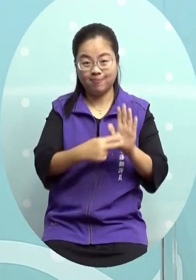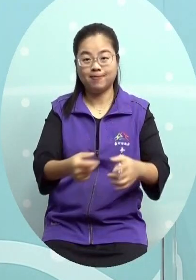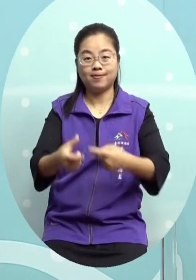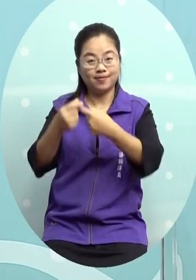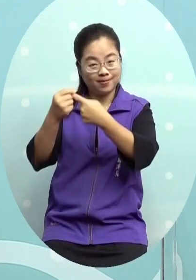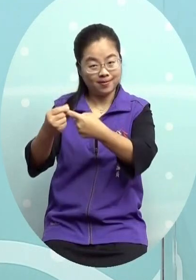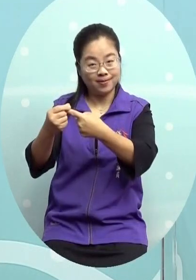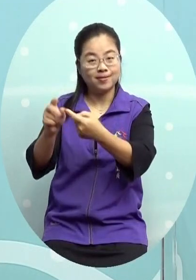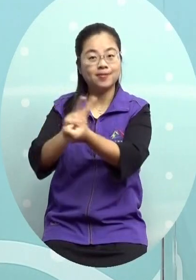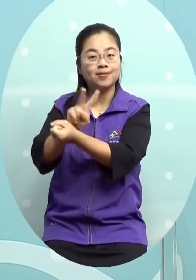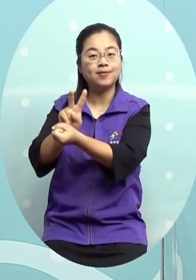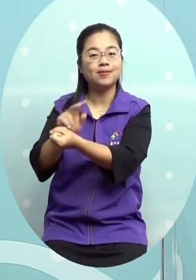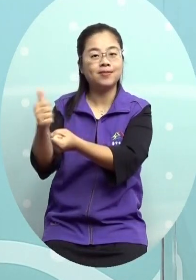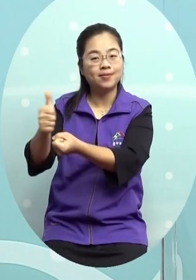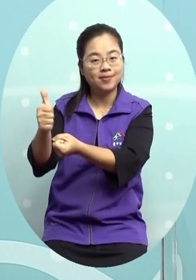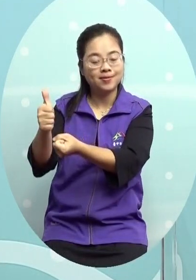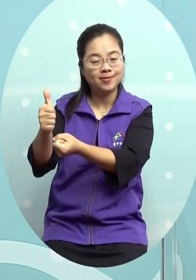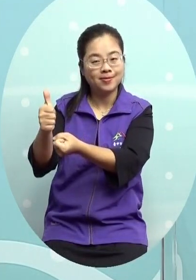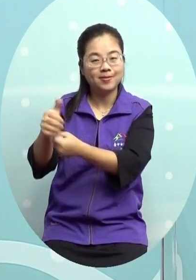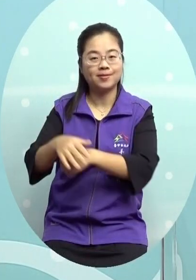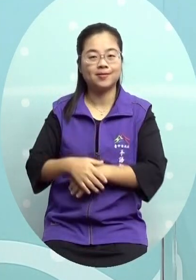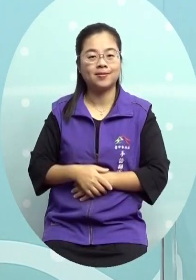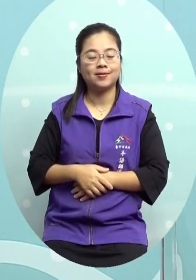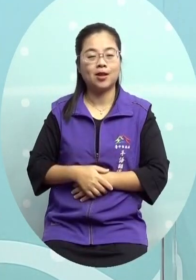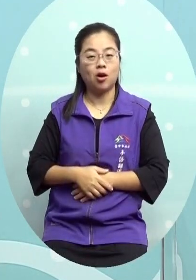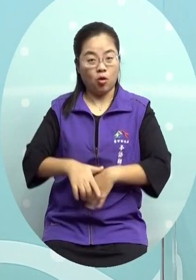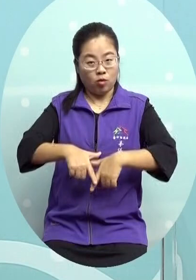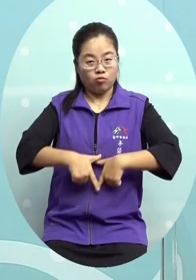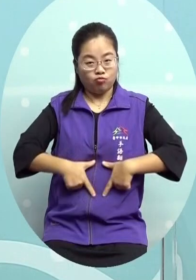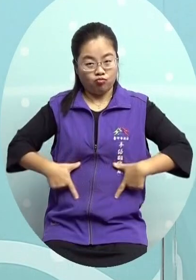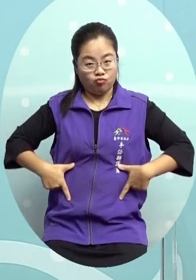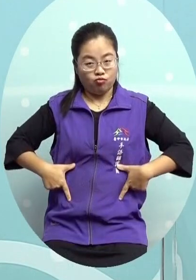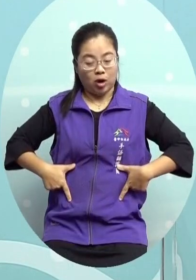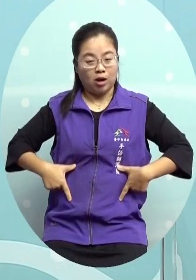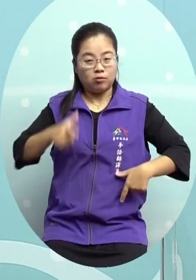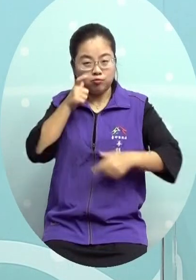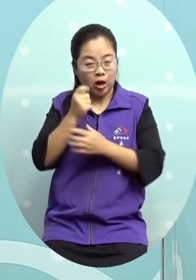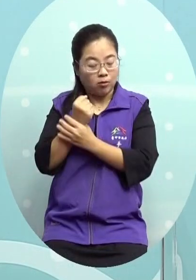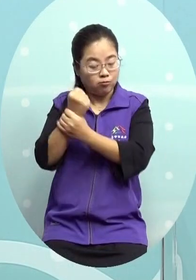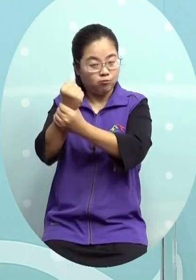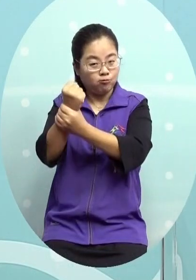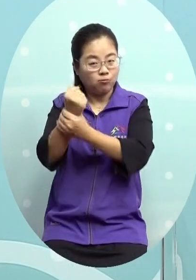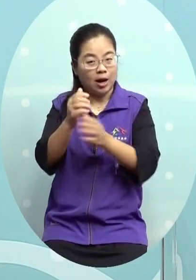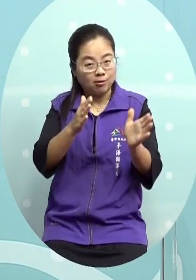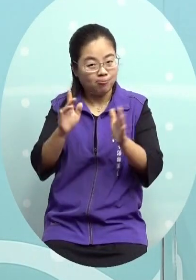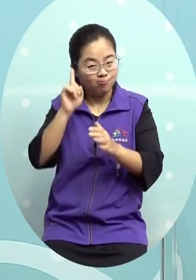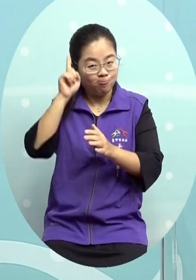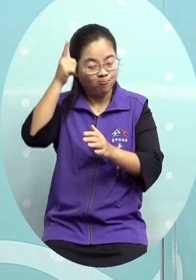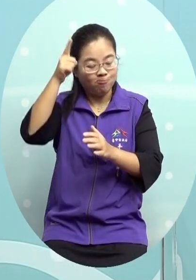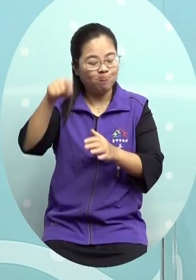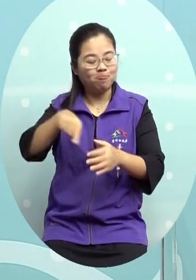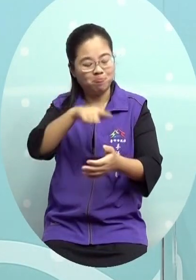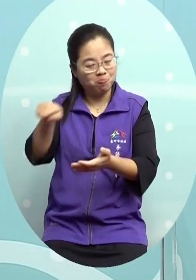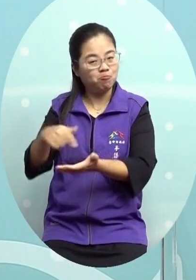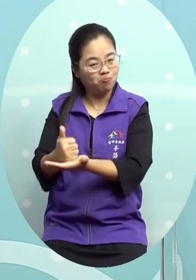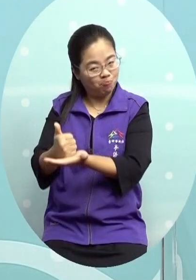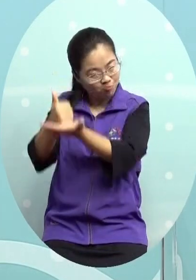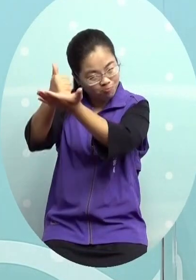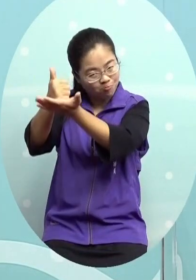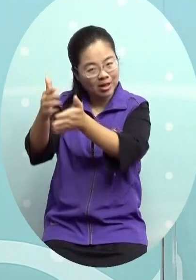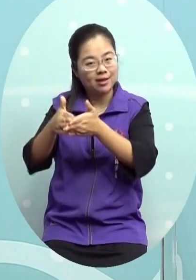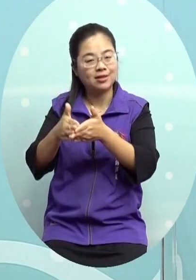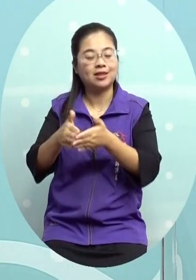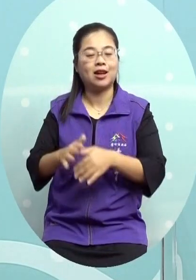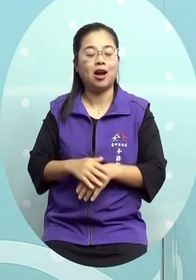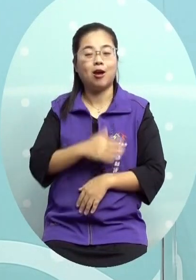一位林先生，他其实勇气跟他的坚持理念非常值得大家敬佩，不论